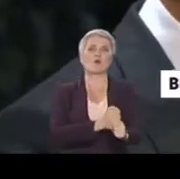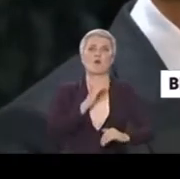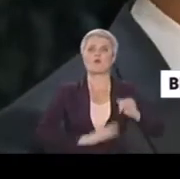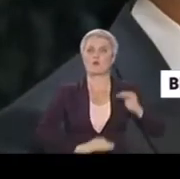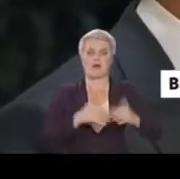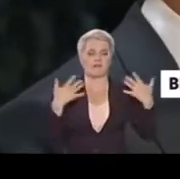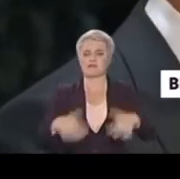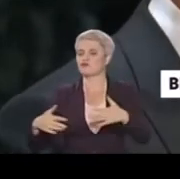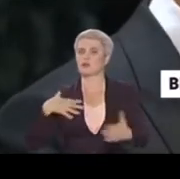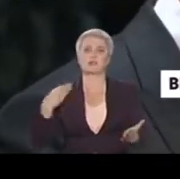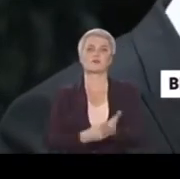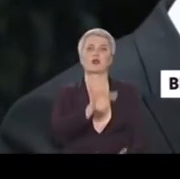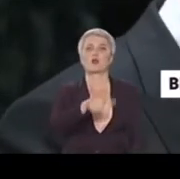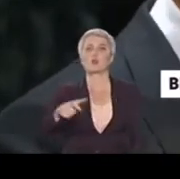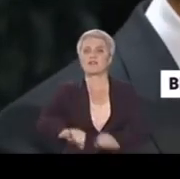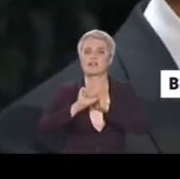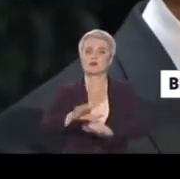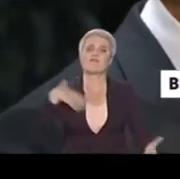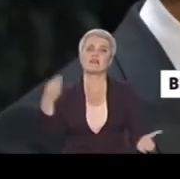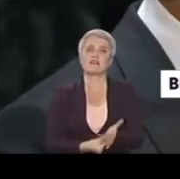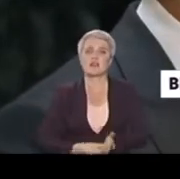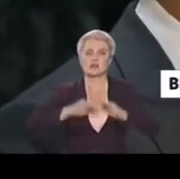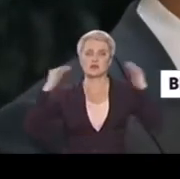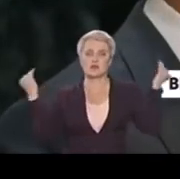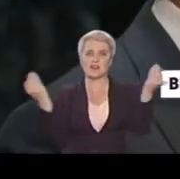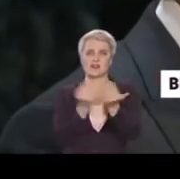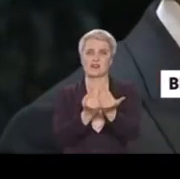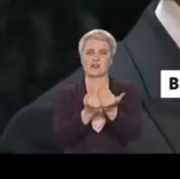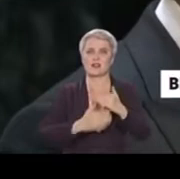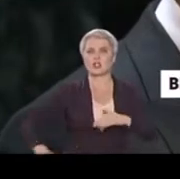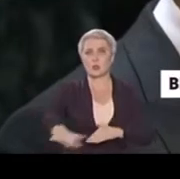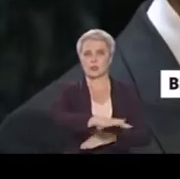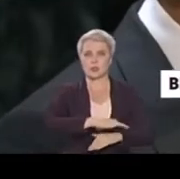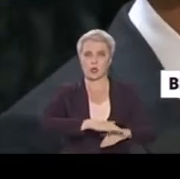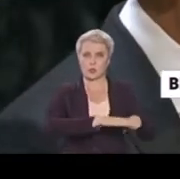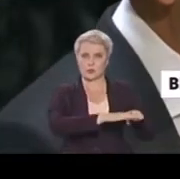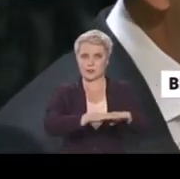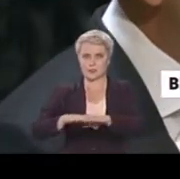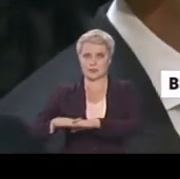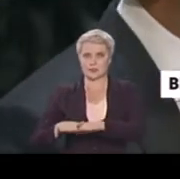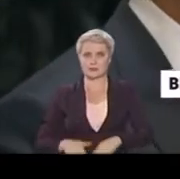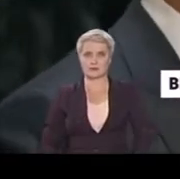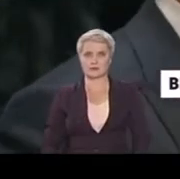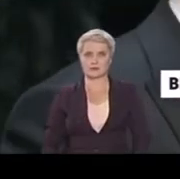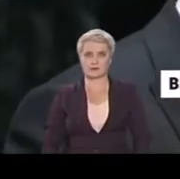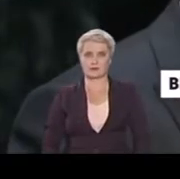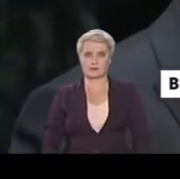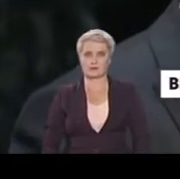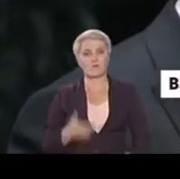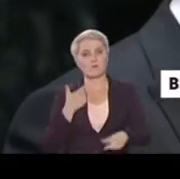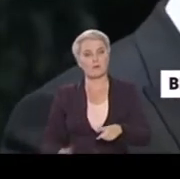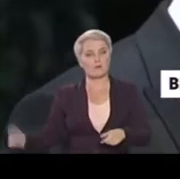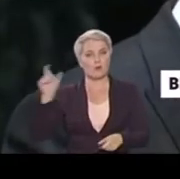громадян, відстоює власний суверенітет і територіальну цілісність.